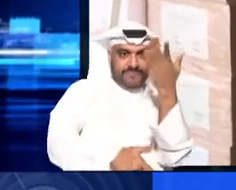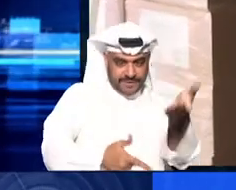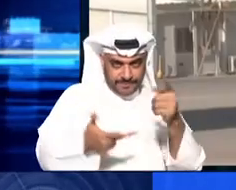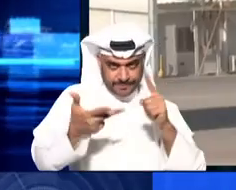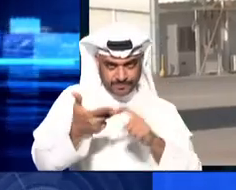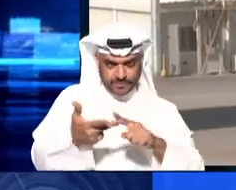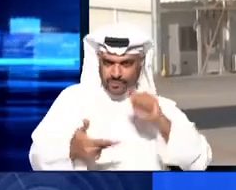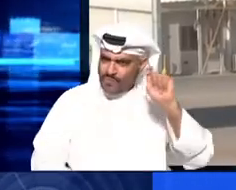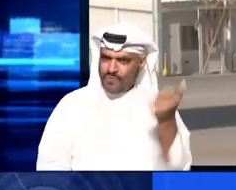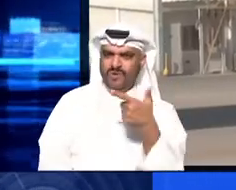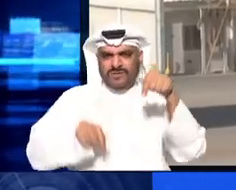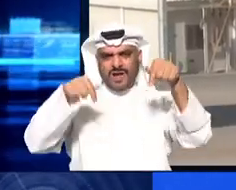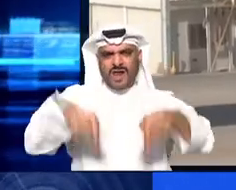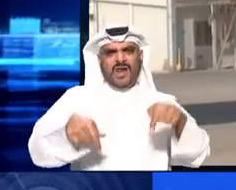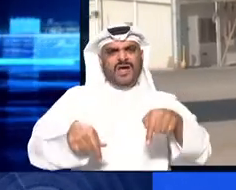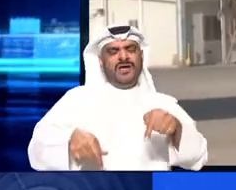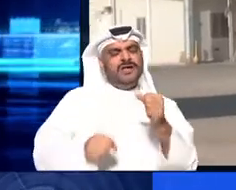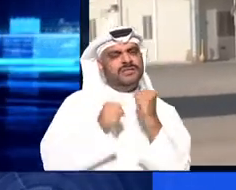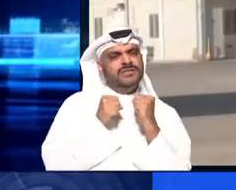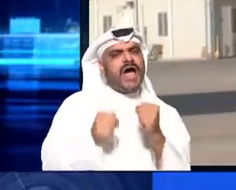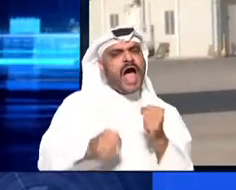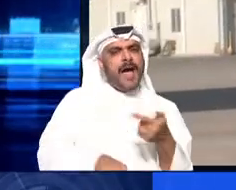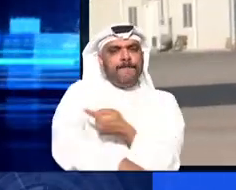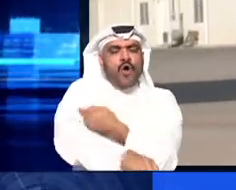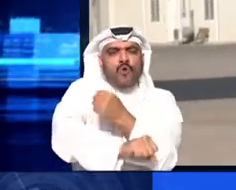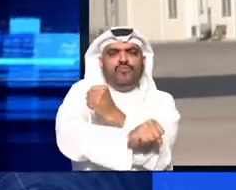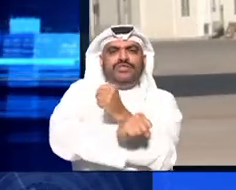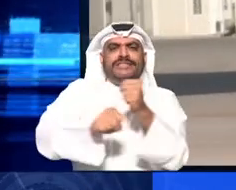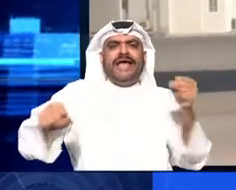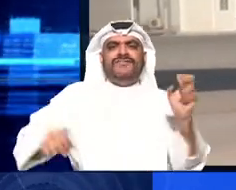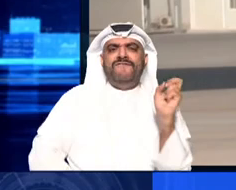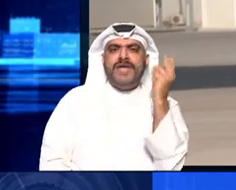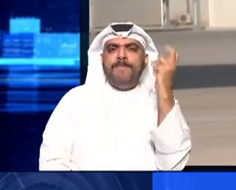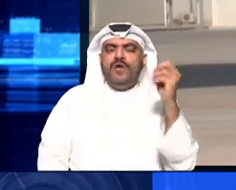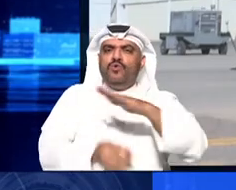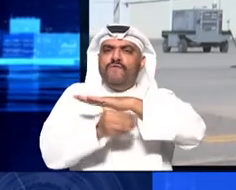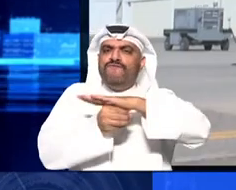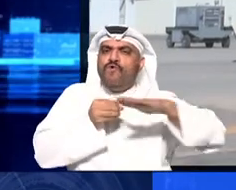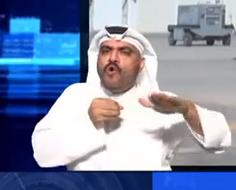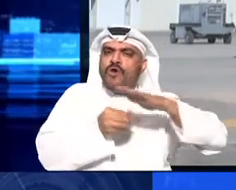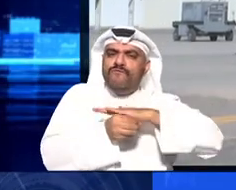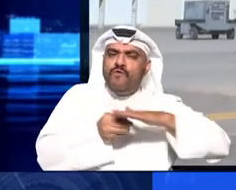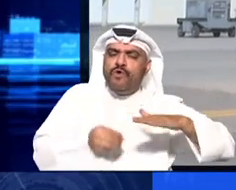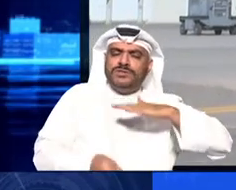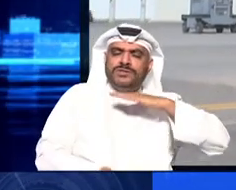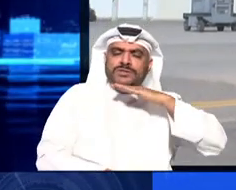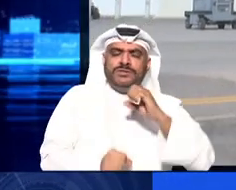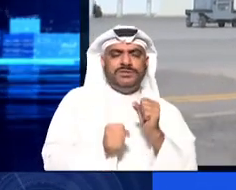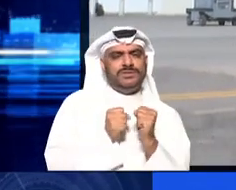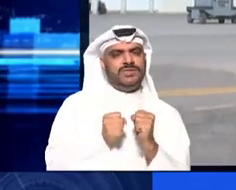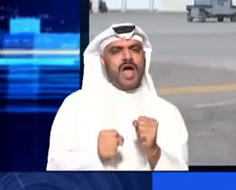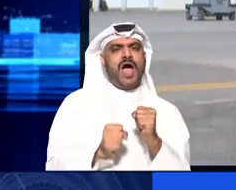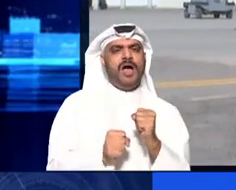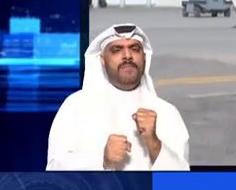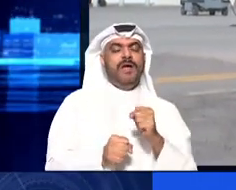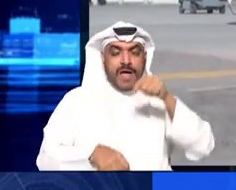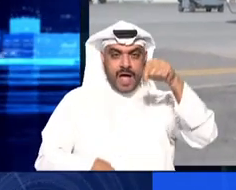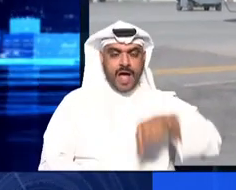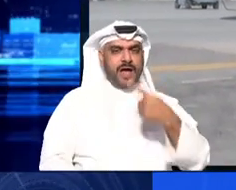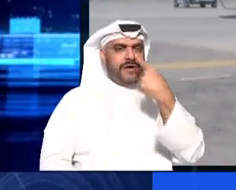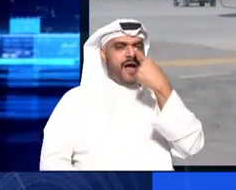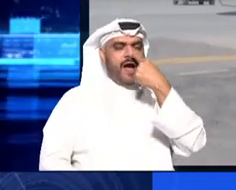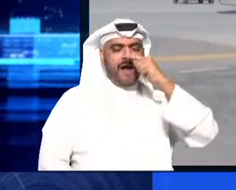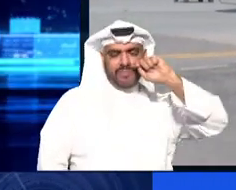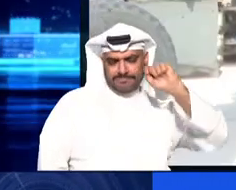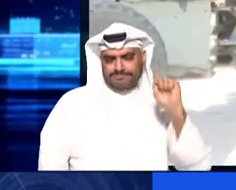امس الحاجه اليوم لهذه المساعدات. ووجدنا كل تجاوب وكل ترحيب وصدى